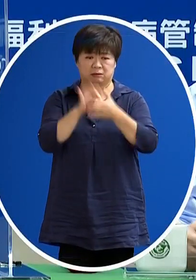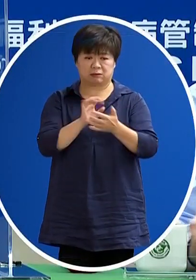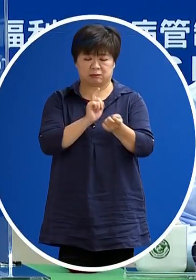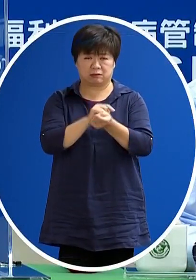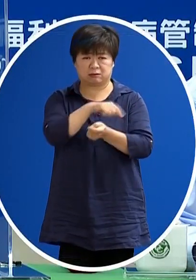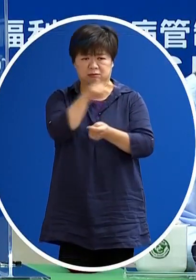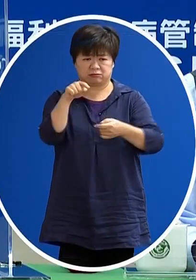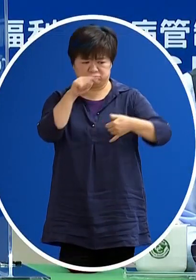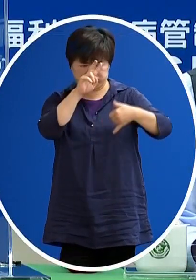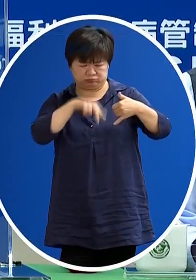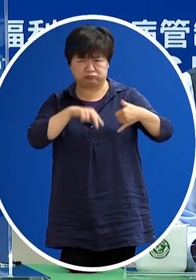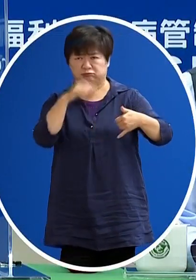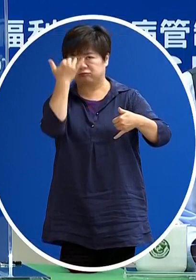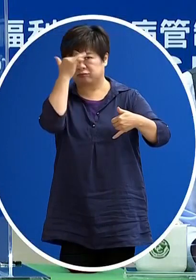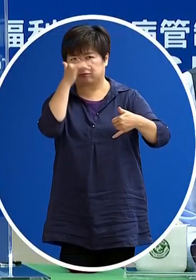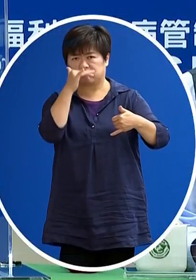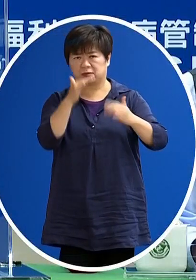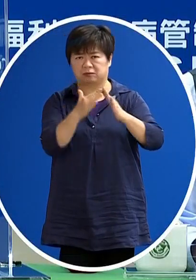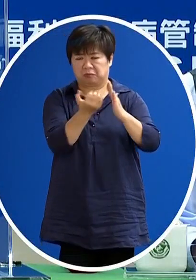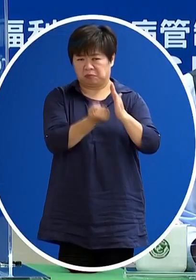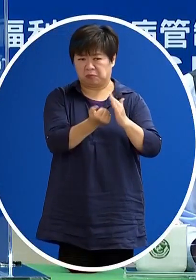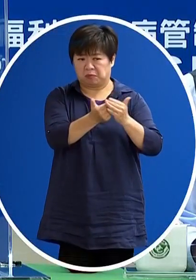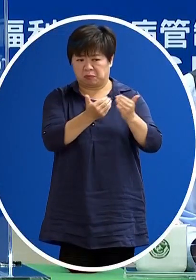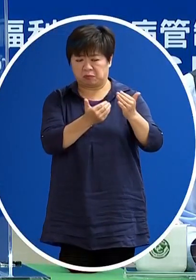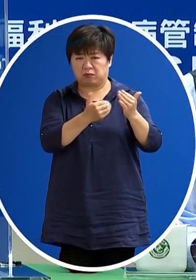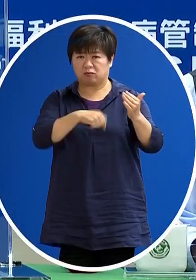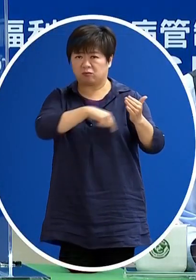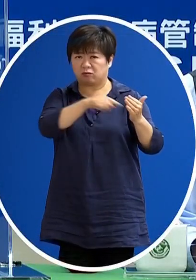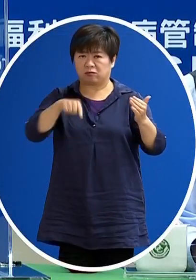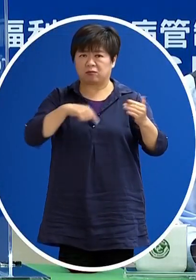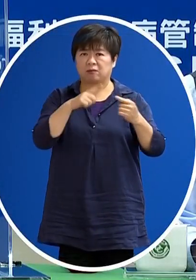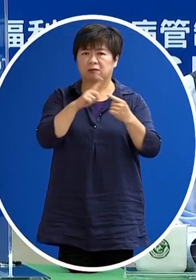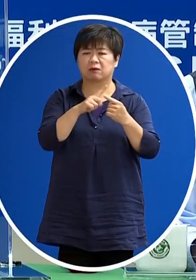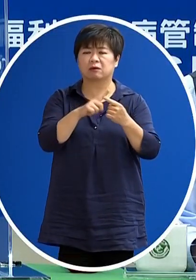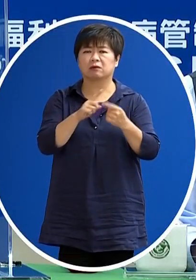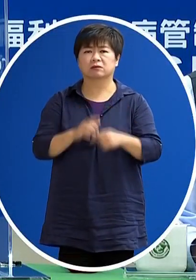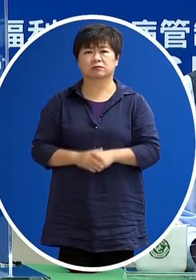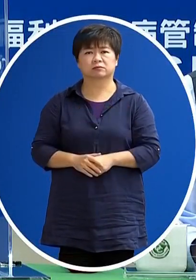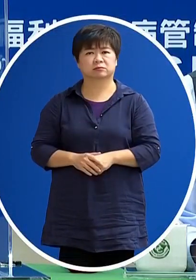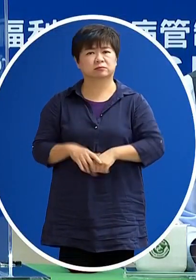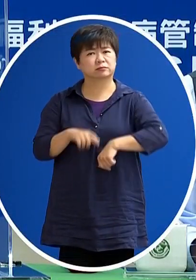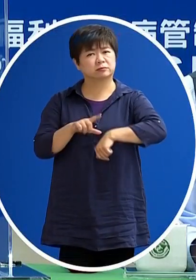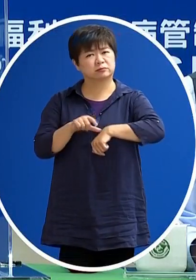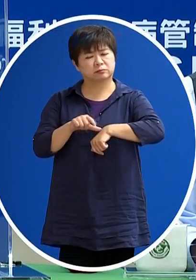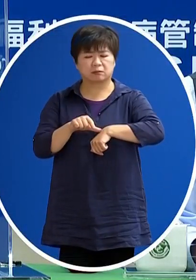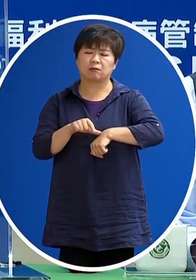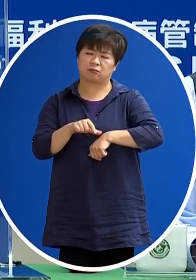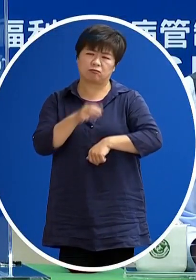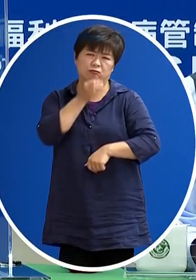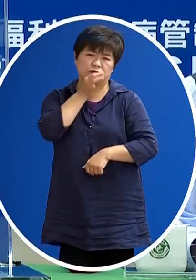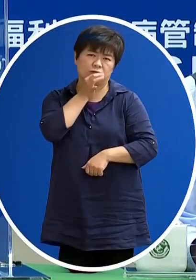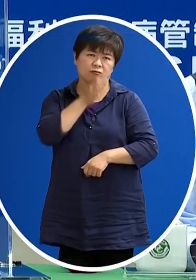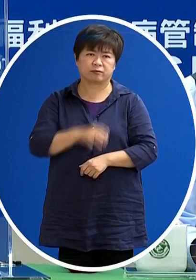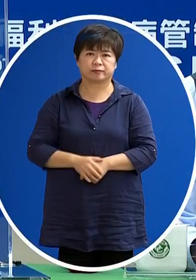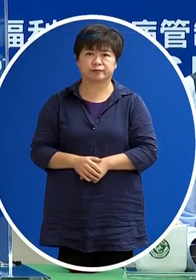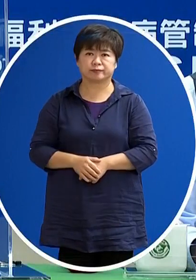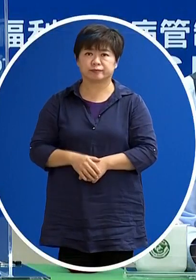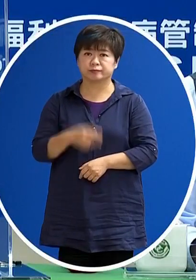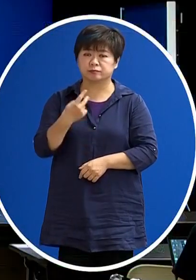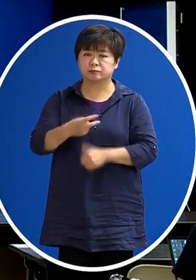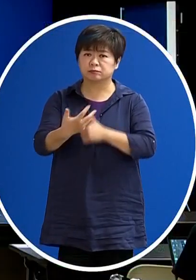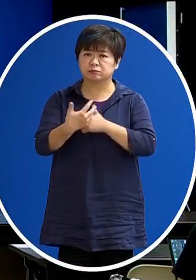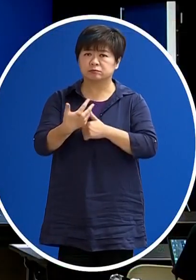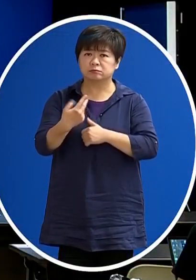没有症状的在居隔者这样的一个的一个居隔，他时间应该是够的了。那另外刚才讲